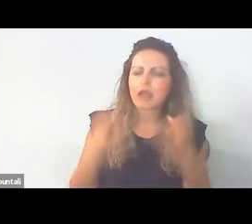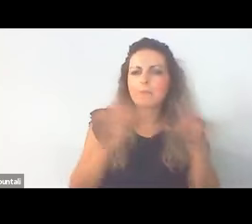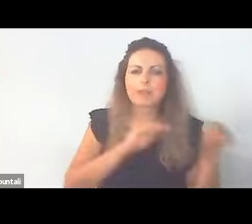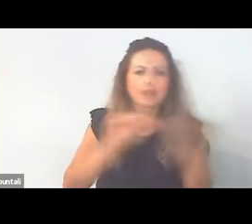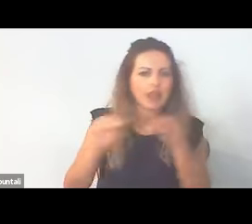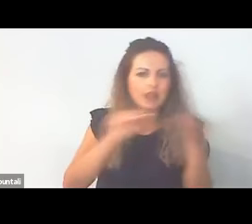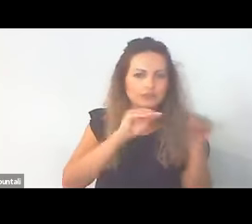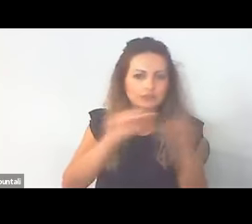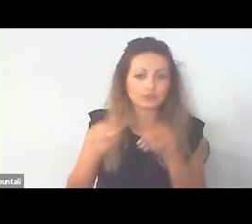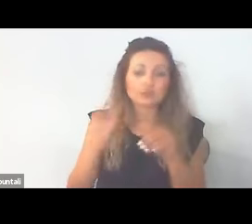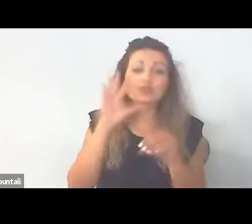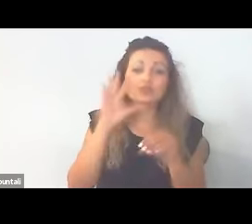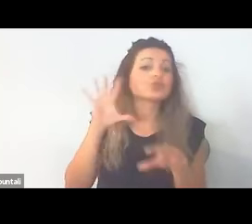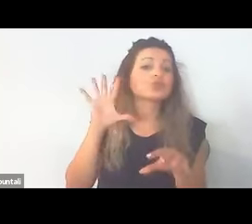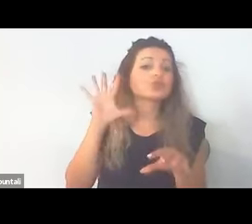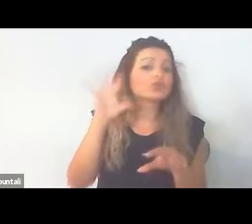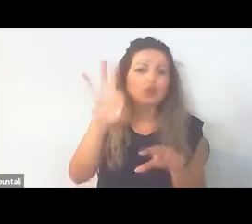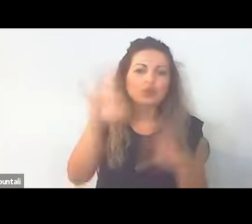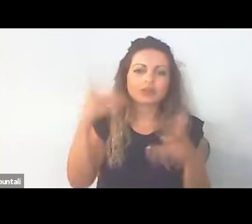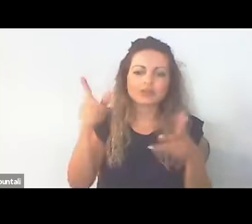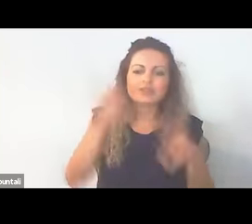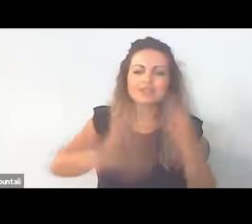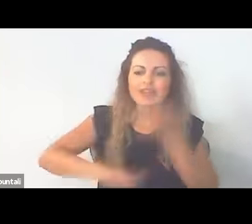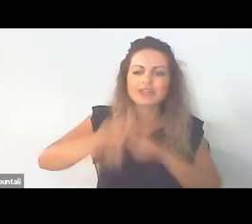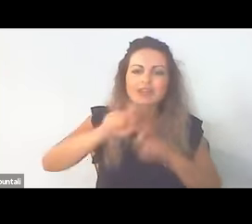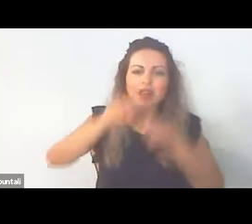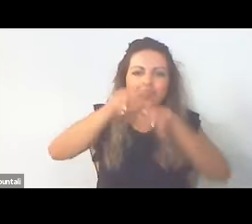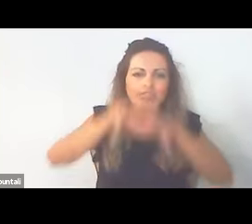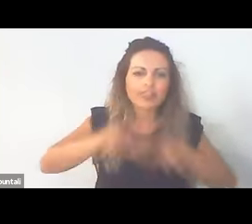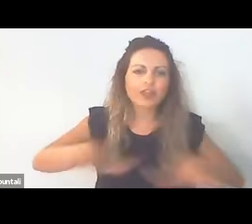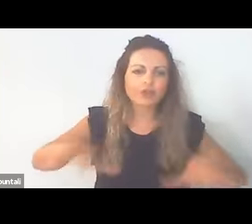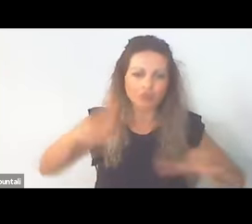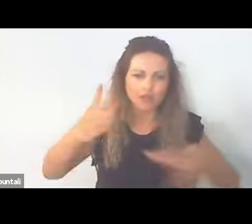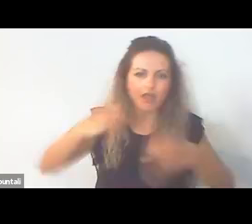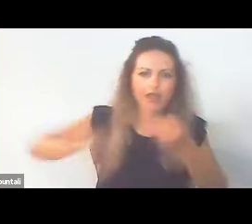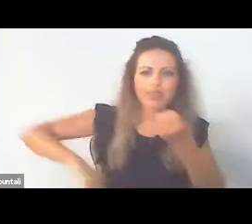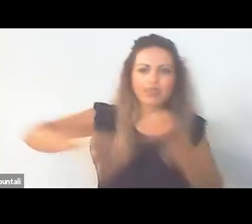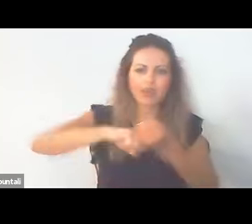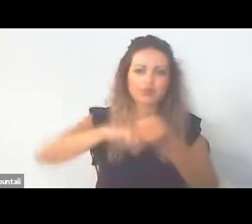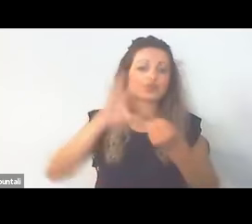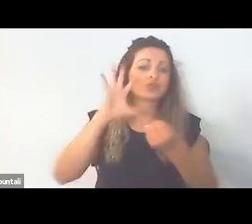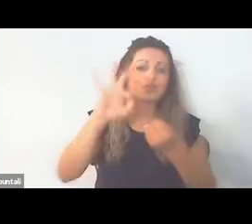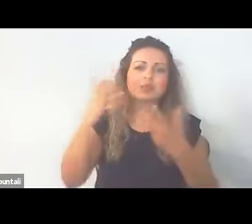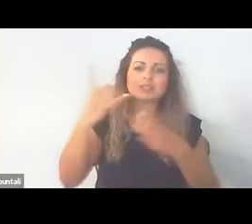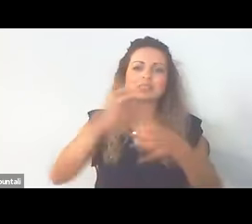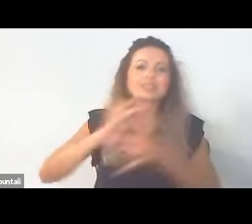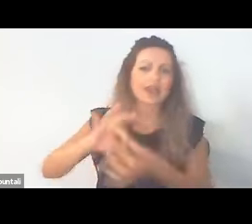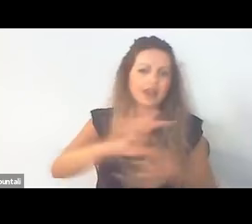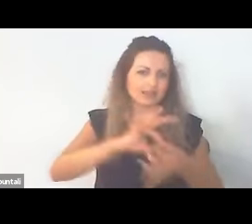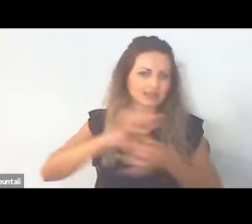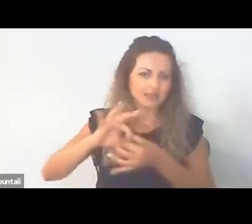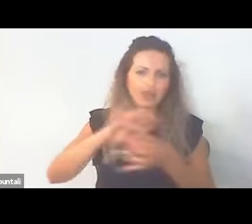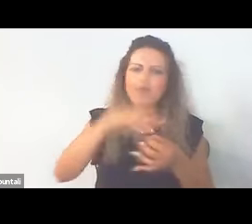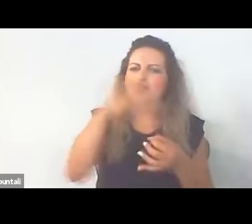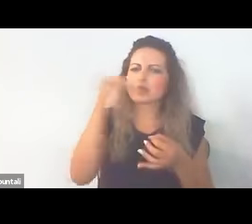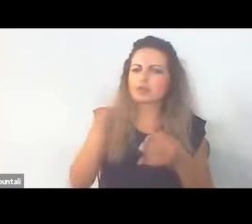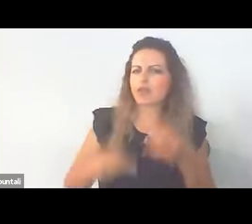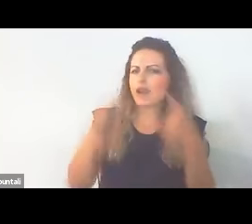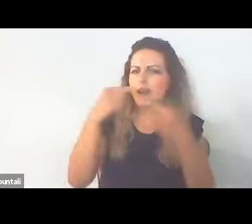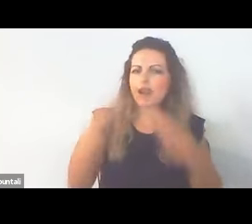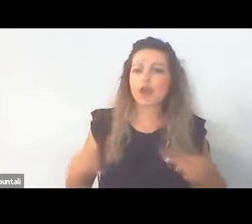στοχεύοντας να δημιουργηθεί ένα ευρύ δίκτυο ενδυνάμωσης και διαθεματικής συνεργασίας, ικανό να διαρκέσει και στο